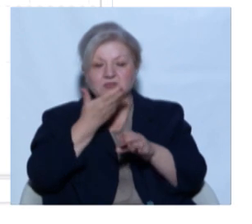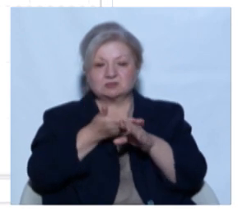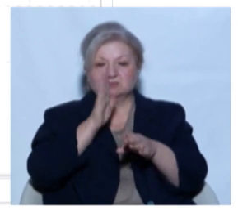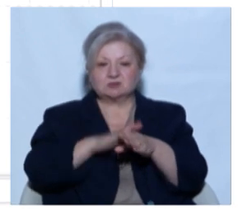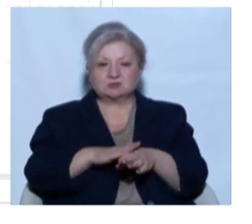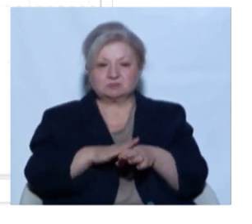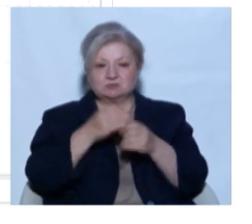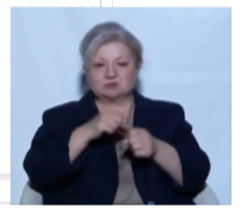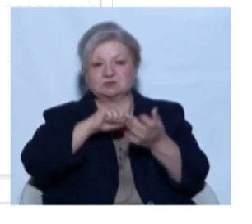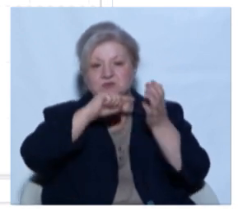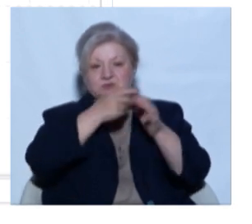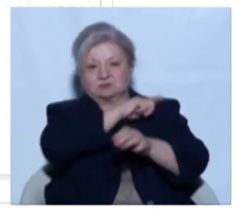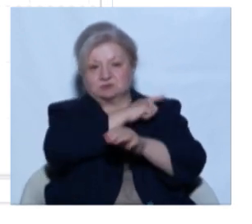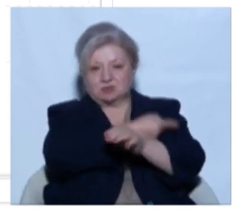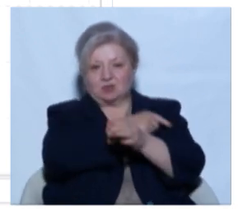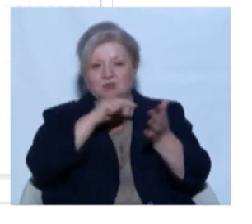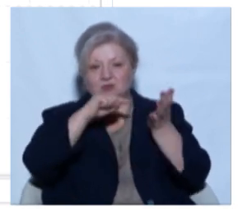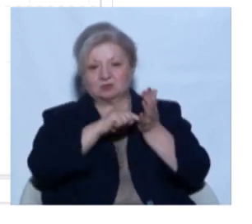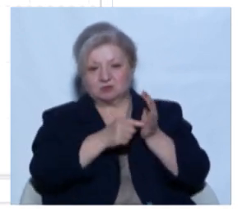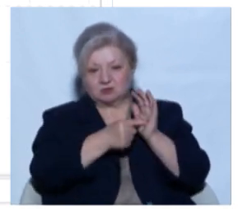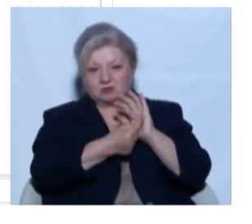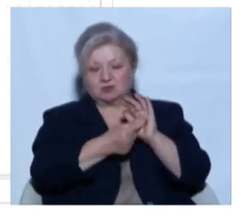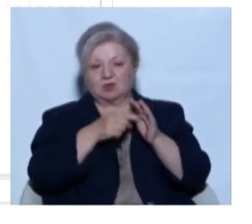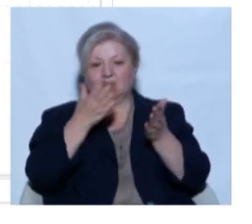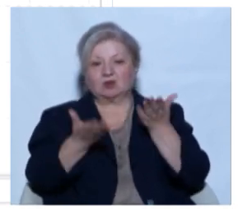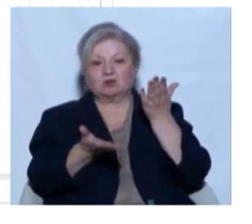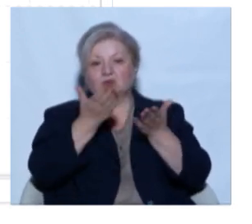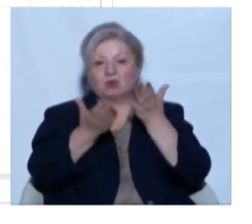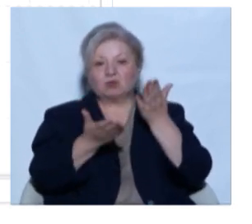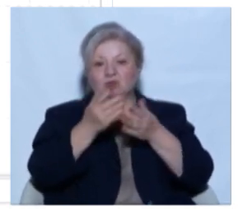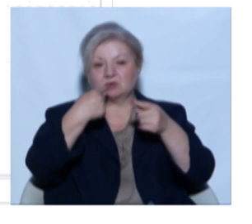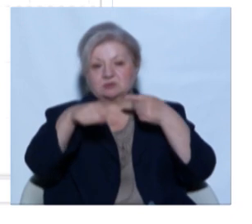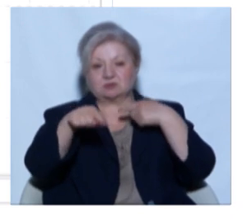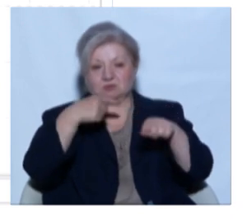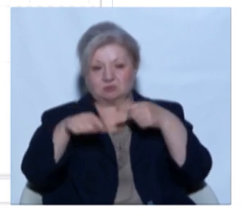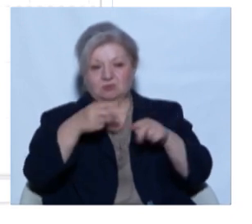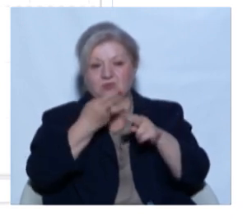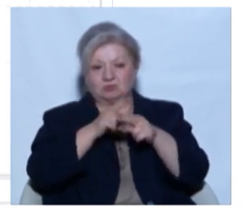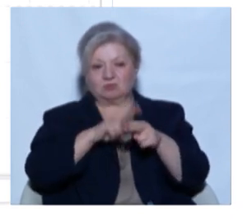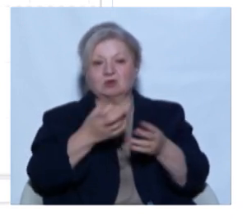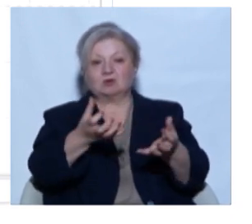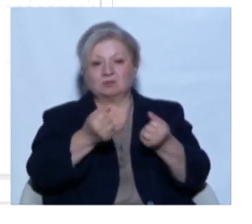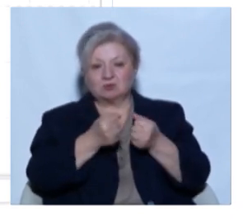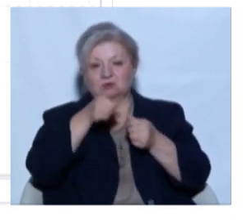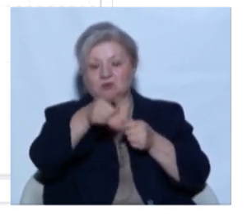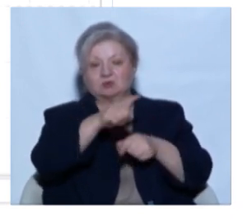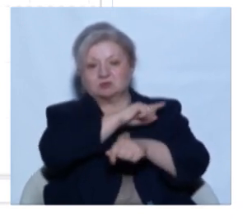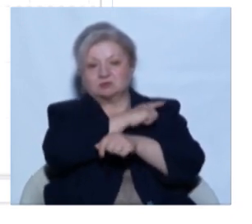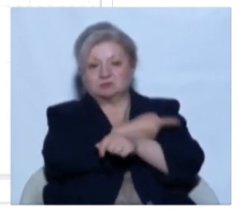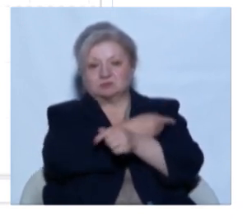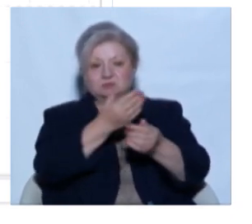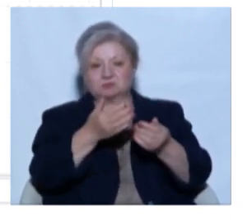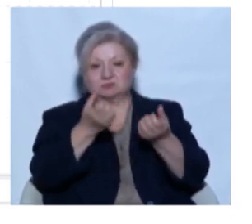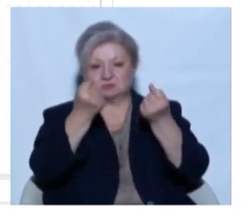მუშაობა იქნება რა? სიმძიმის ძალა გამრავლებული დონეთა სხვაობაზე. ასეთ შემთხვევაში ჩვენ